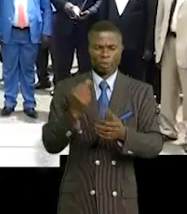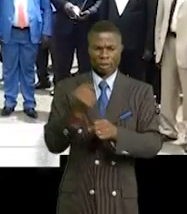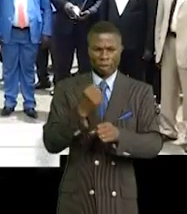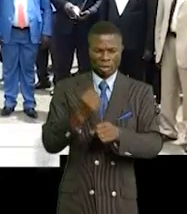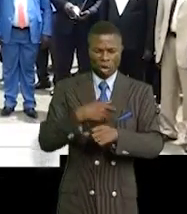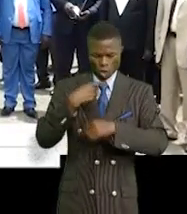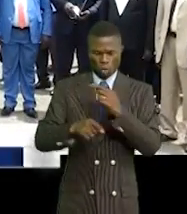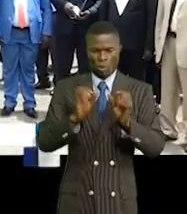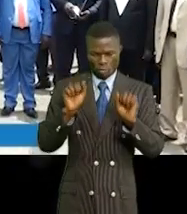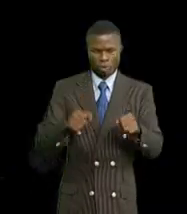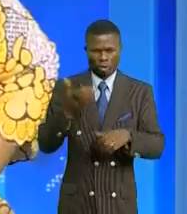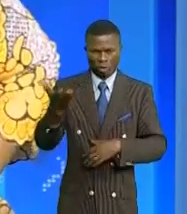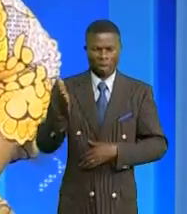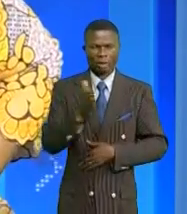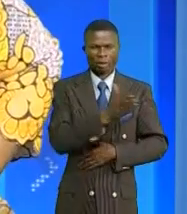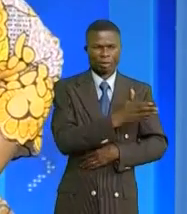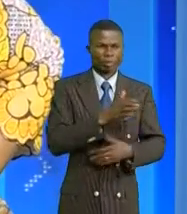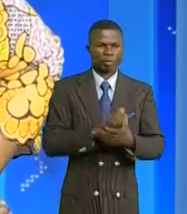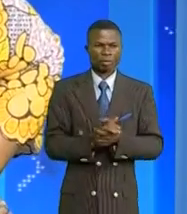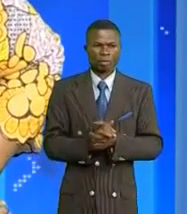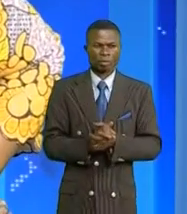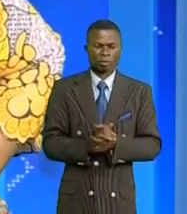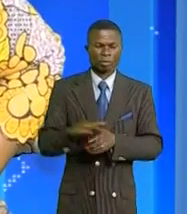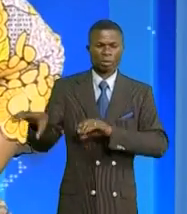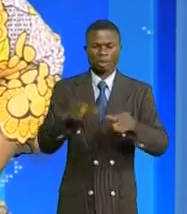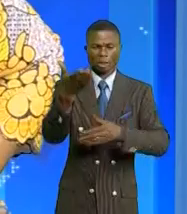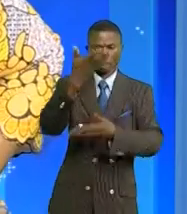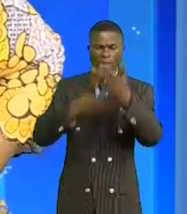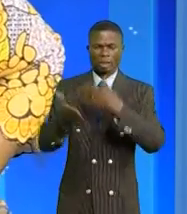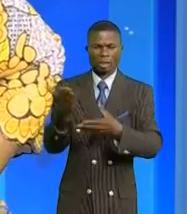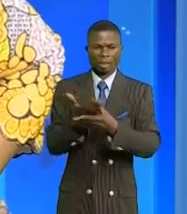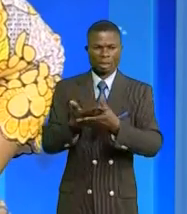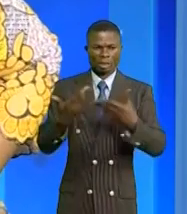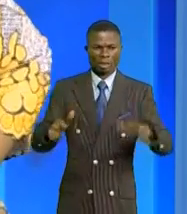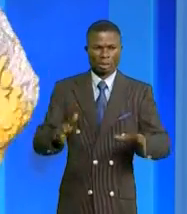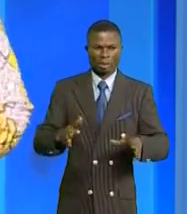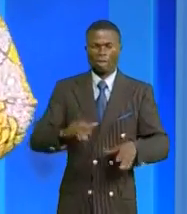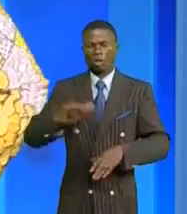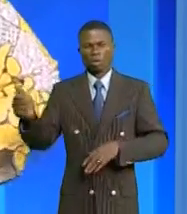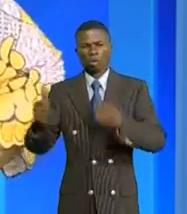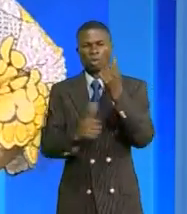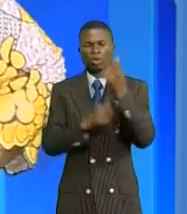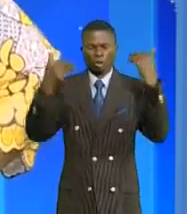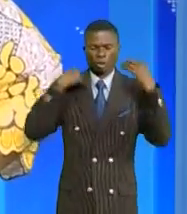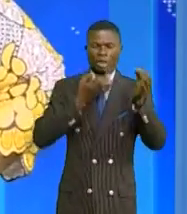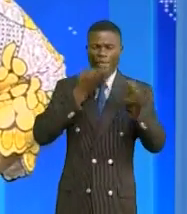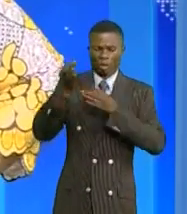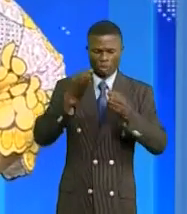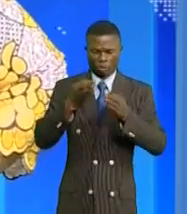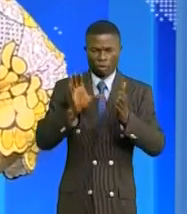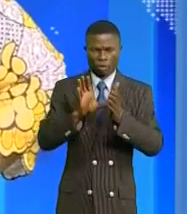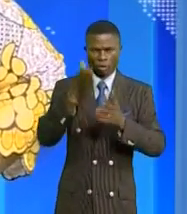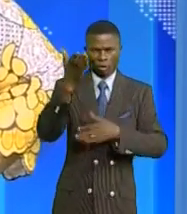donc commencer. Juste après cette cérémonie de remise et reprise, quelques personnalités se sont exprimées au micro de